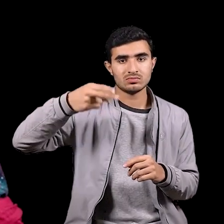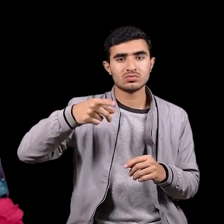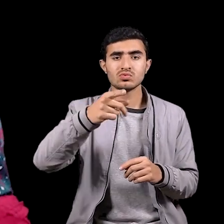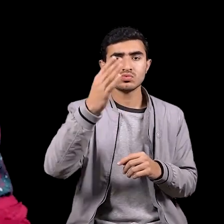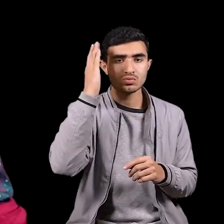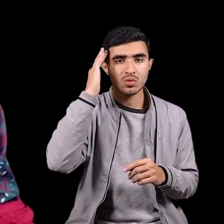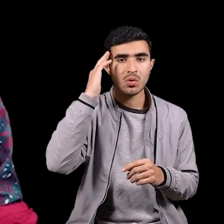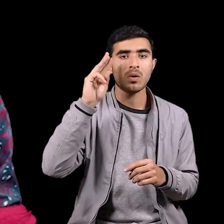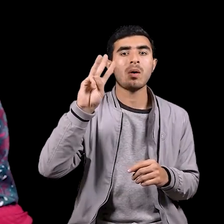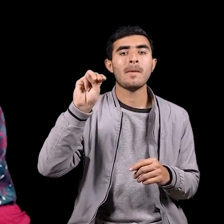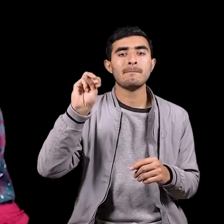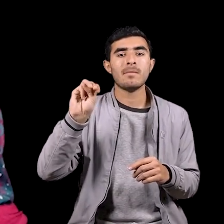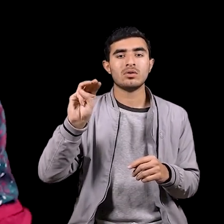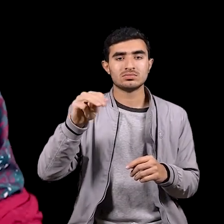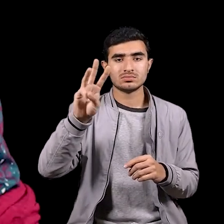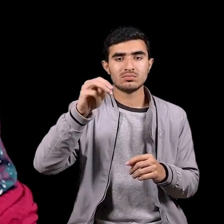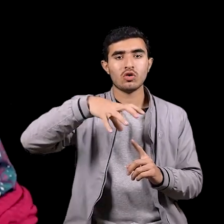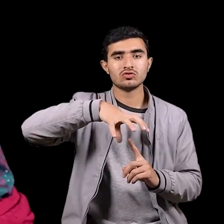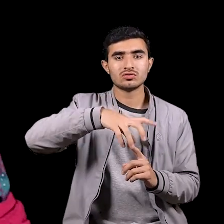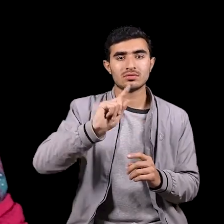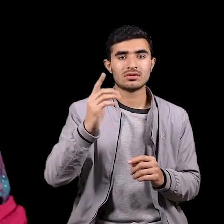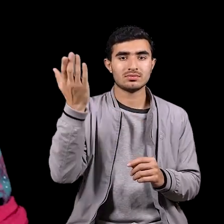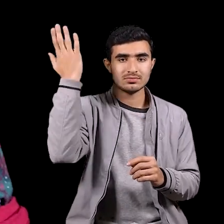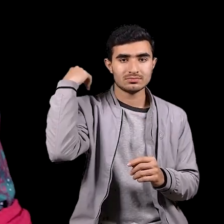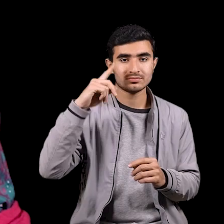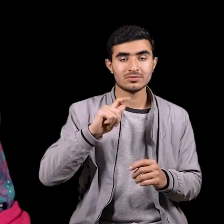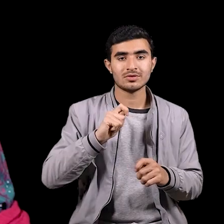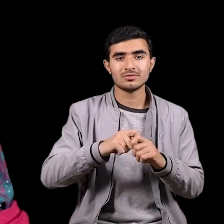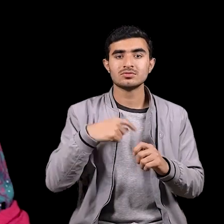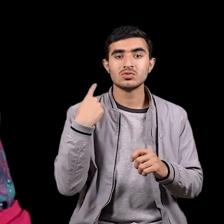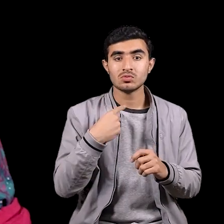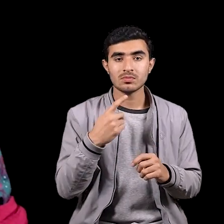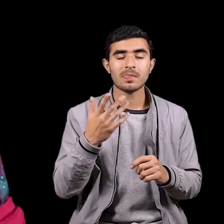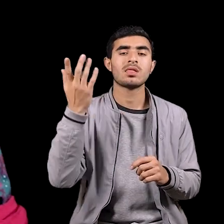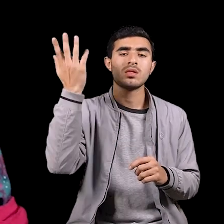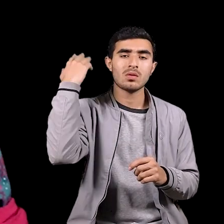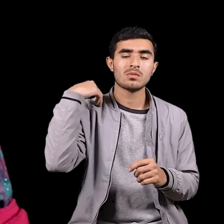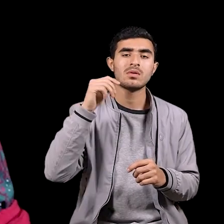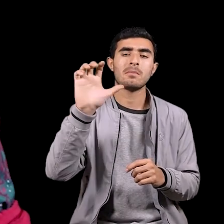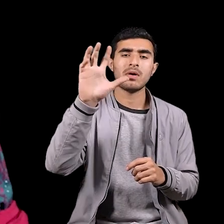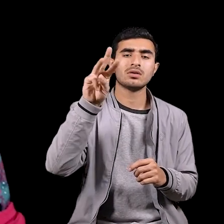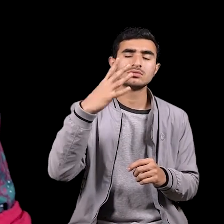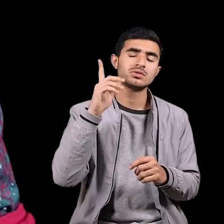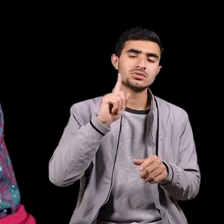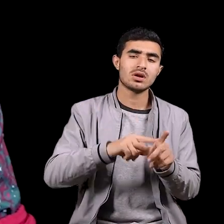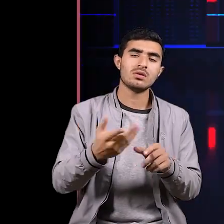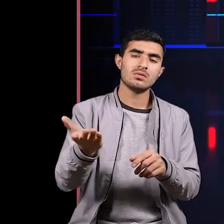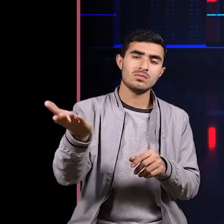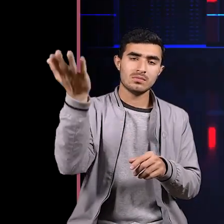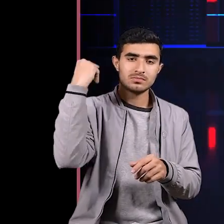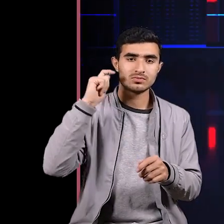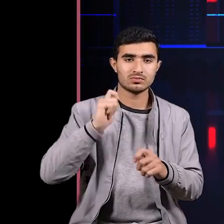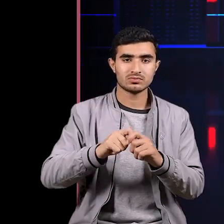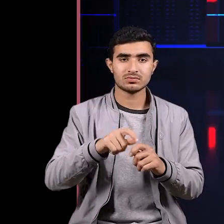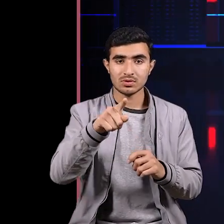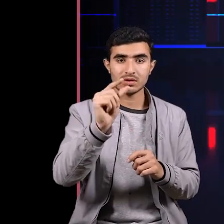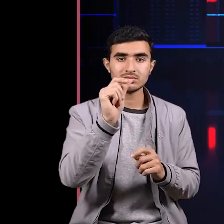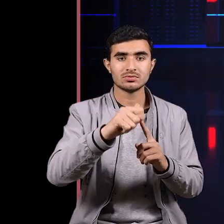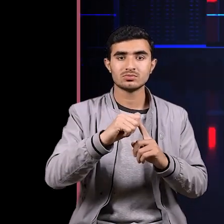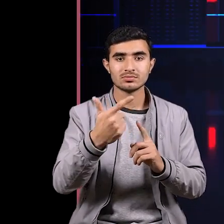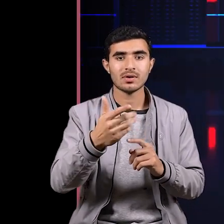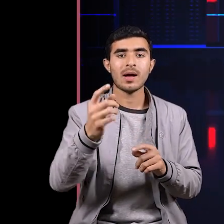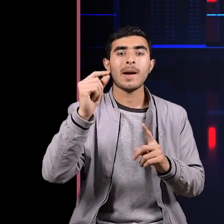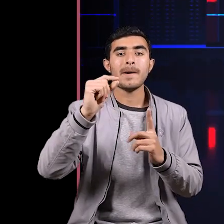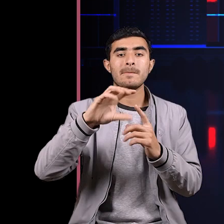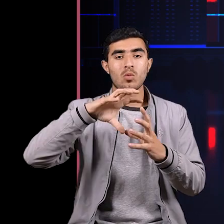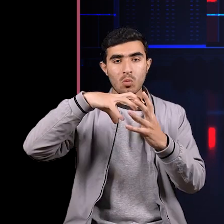मोहनजोदड़ो एक बहुत ही कदीम, एक बहुत ही अज़ीम सिंध का एक शहर था। इस तहज़ीब का आगाज़ आप उसको कह सकते हैं बिल्कुल। और